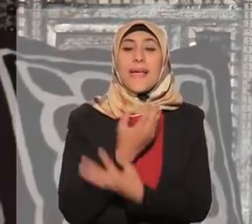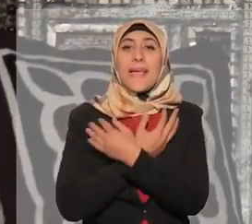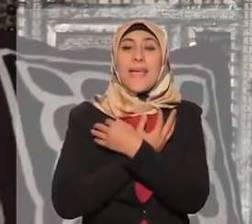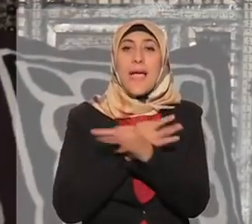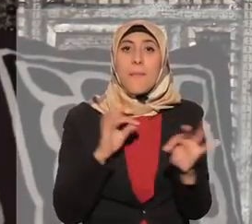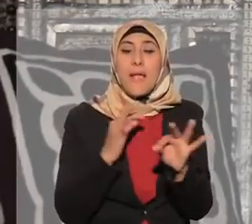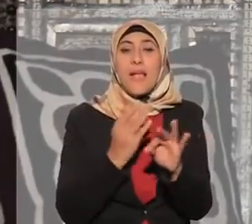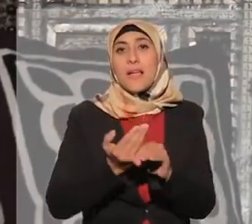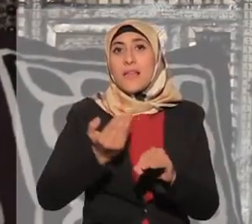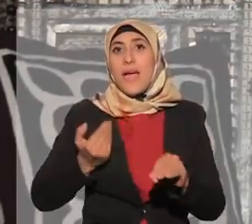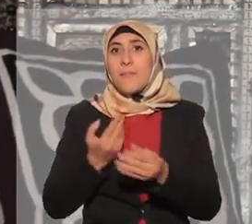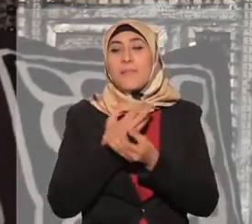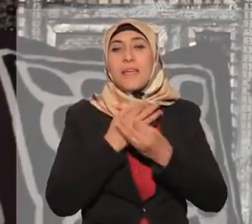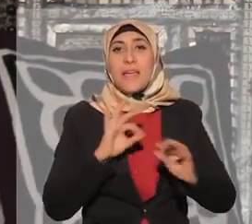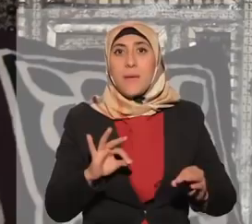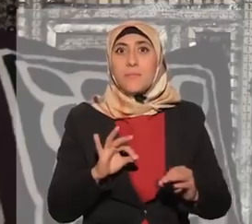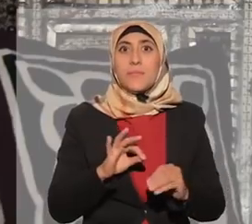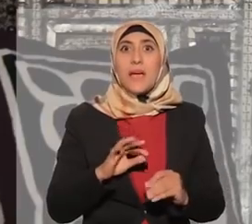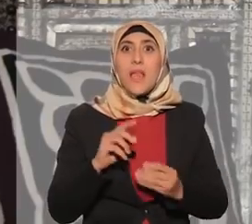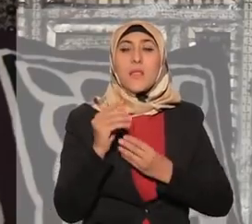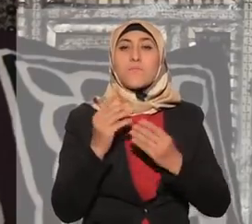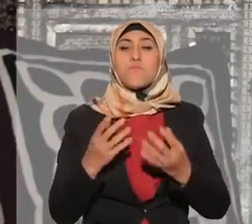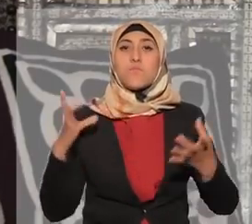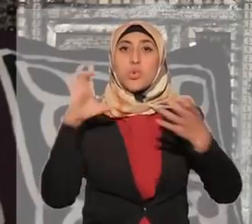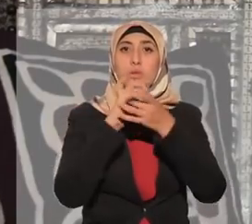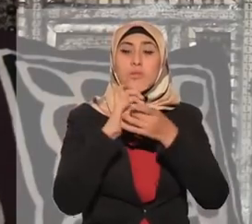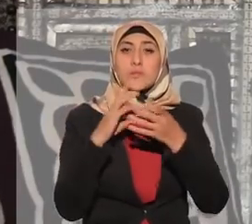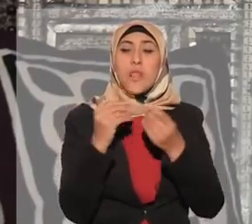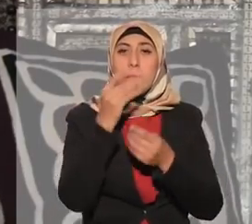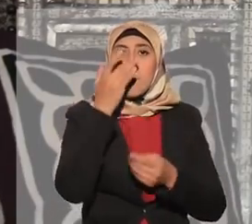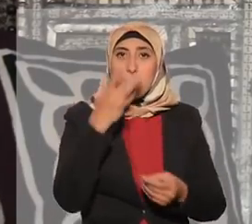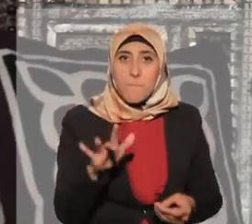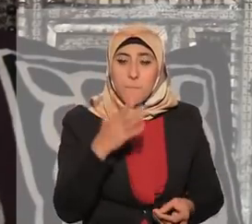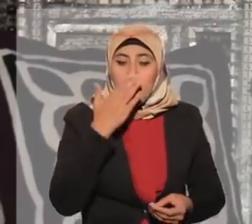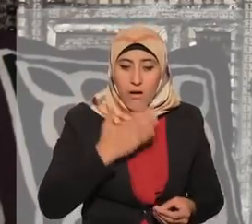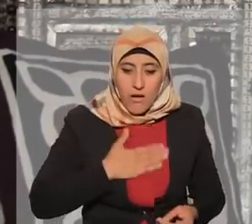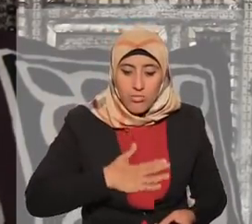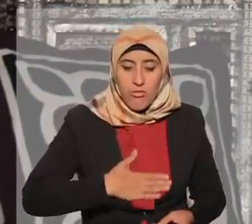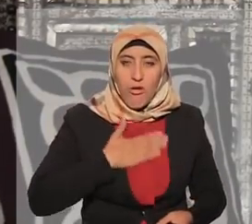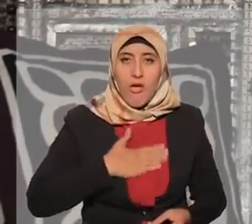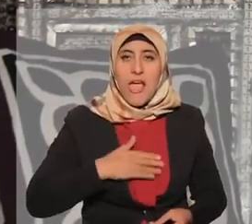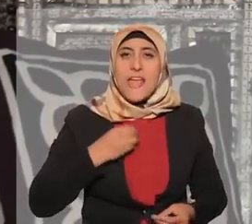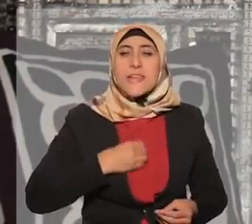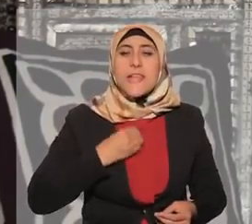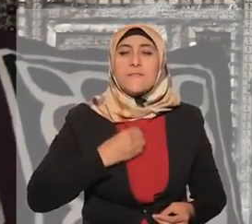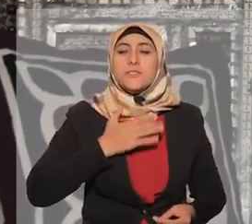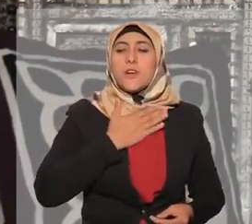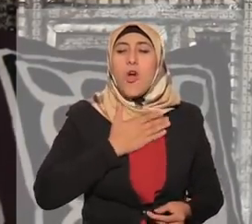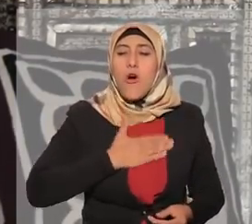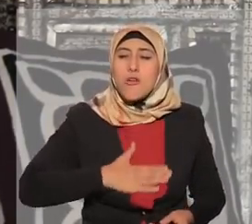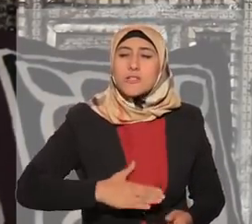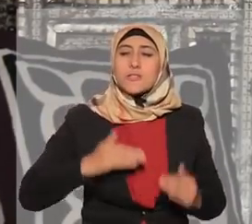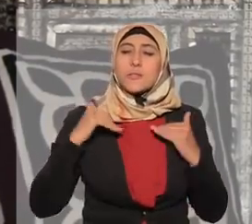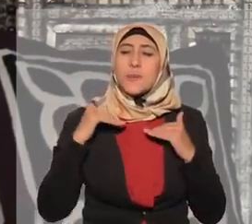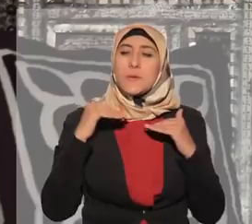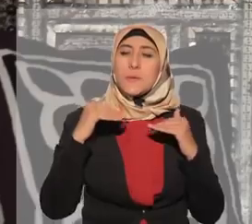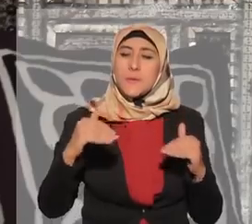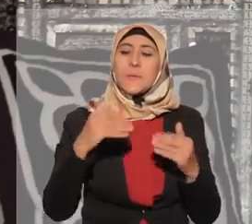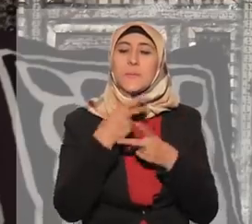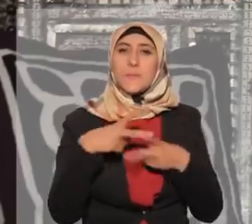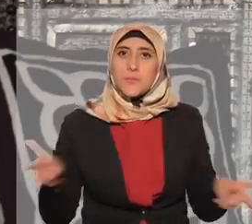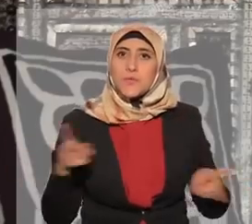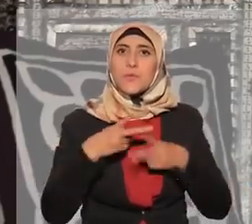الكمال متصلتان بالرضا الذي نتحدث عنه: النفس الراضية والنفس المرضية. البداية